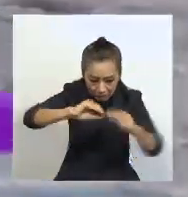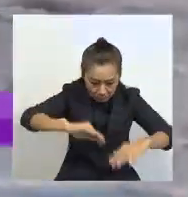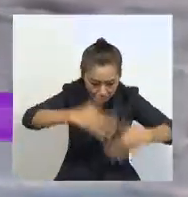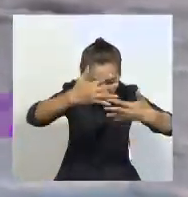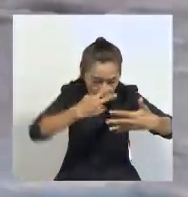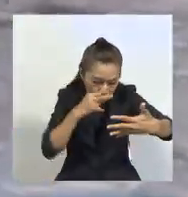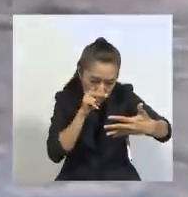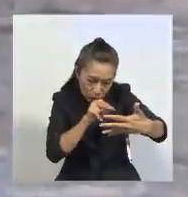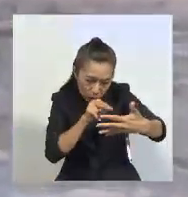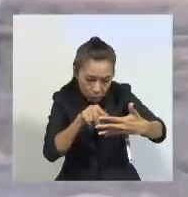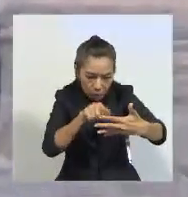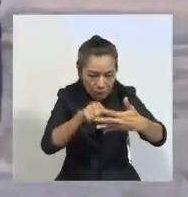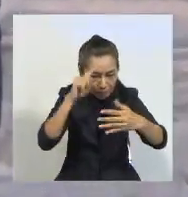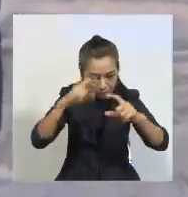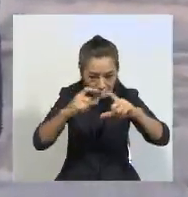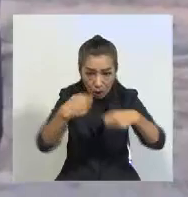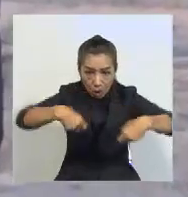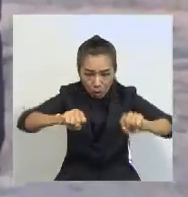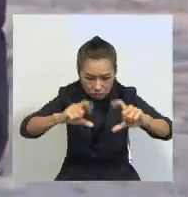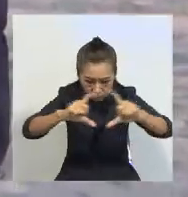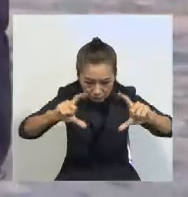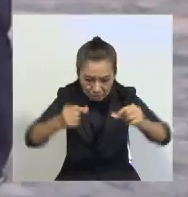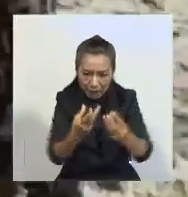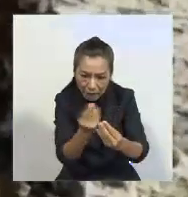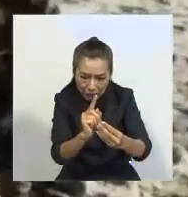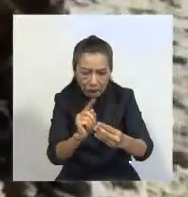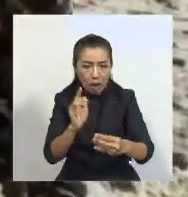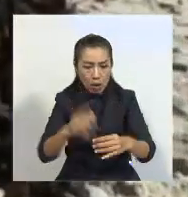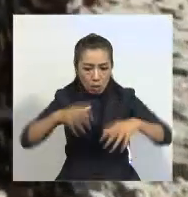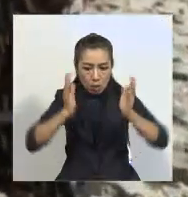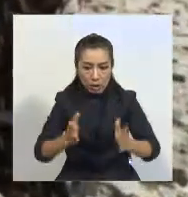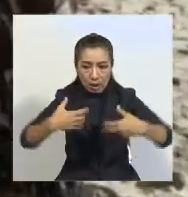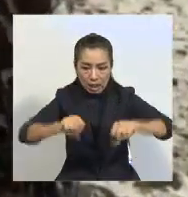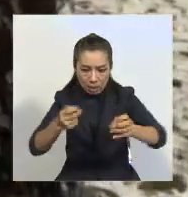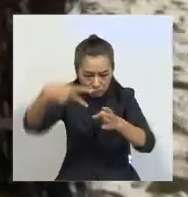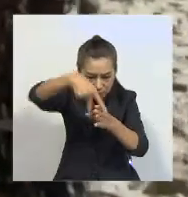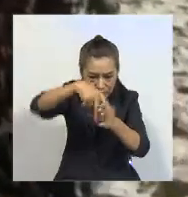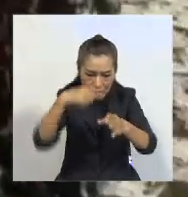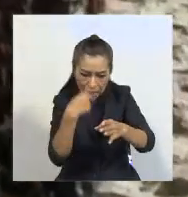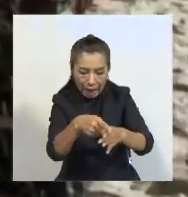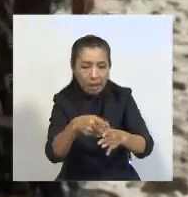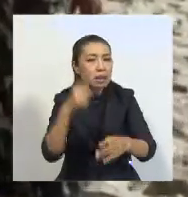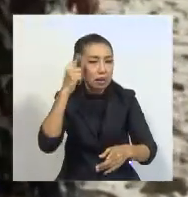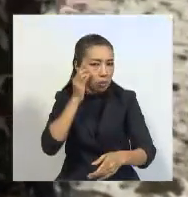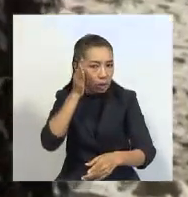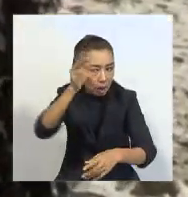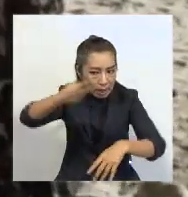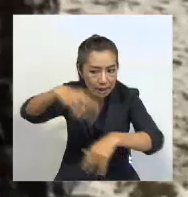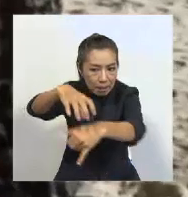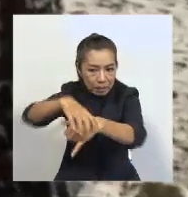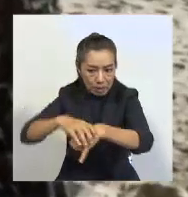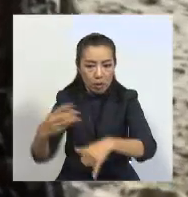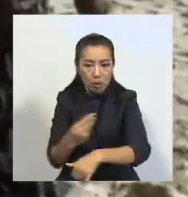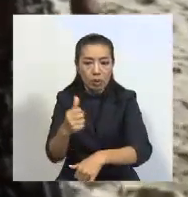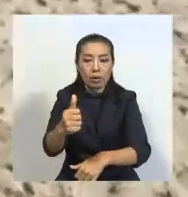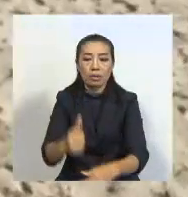อบเพื่อที่จะระบุแผ่นป้ายทะเบียนแล้วก็รูปพรรณสันฐานของคนร้ายนะคะคาดว่าไม่นานจะสามารถตามหาตัวคนร้าย